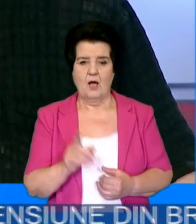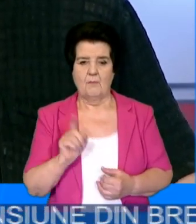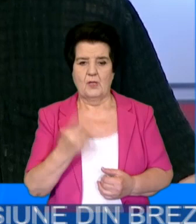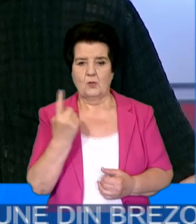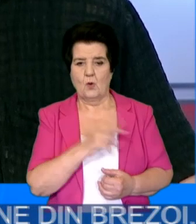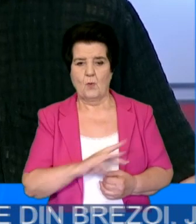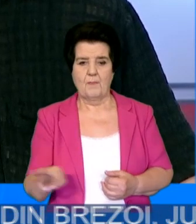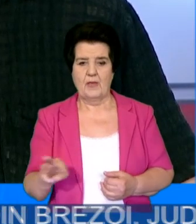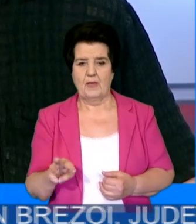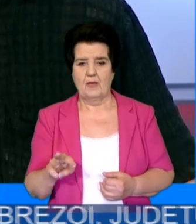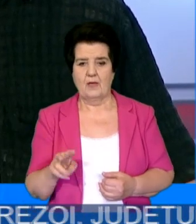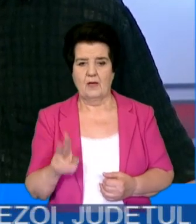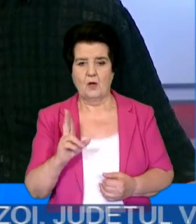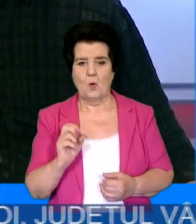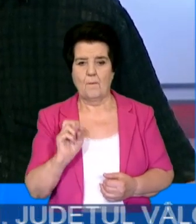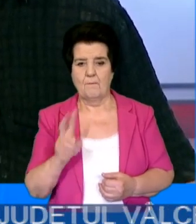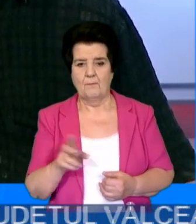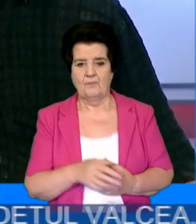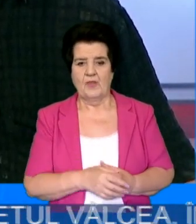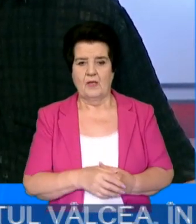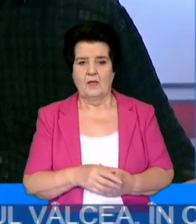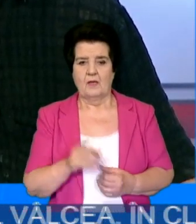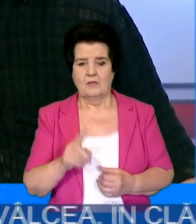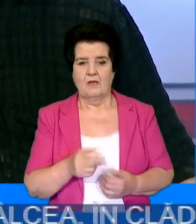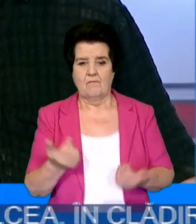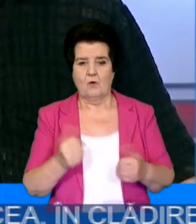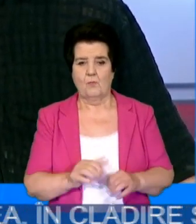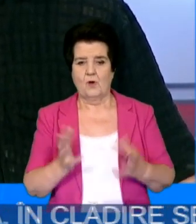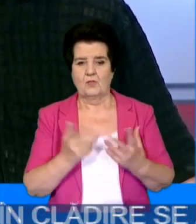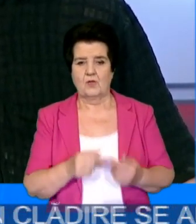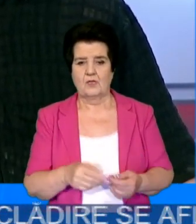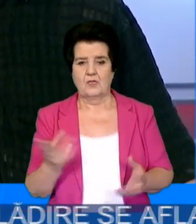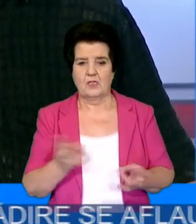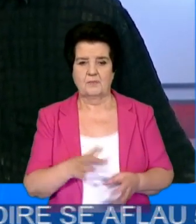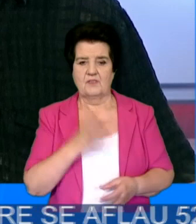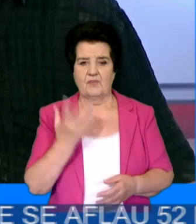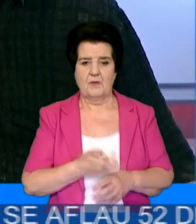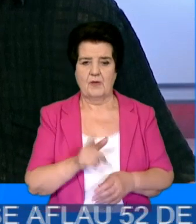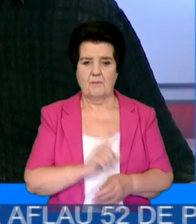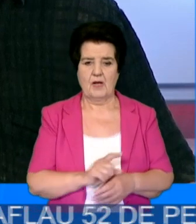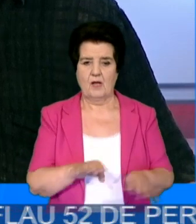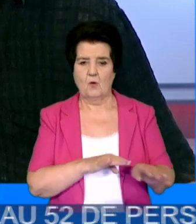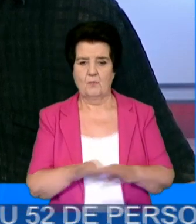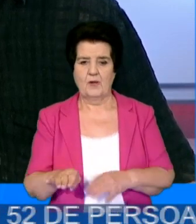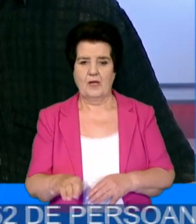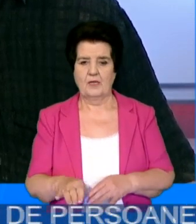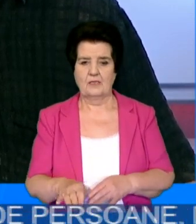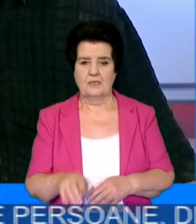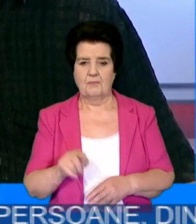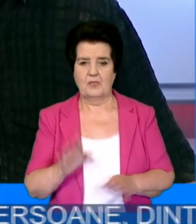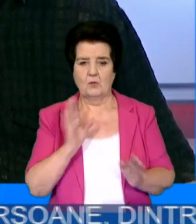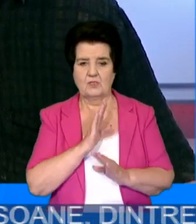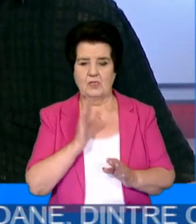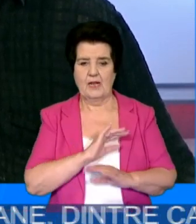cub. Se știe că în perioada de vară, potrivit formulei de calcul, prețul trebuie să fie mai mare în comparație cu cel pentru